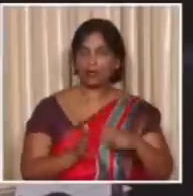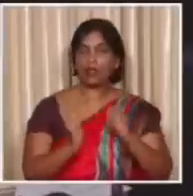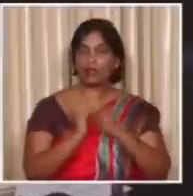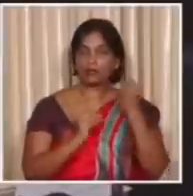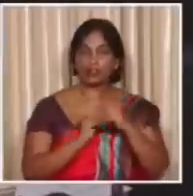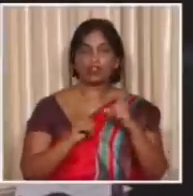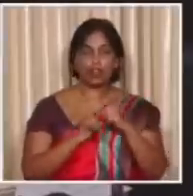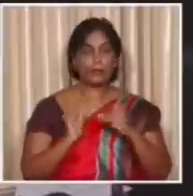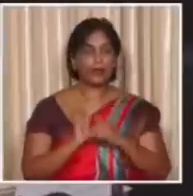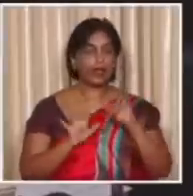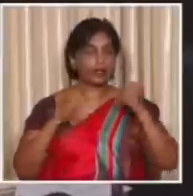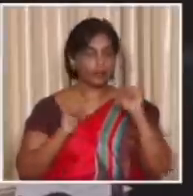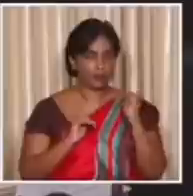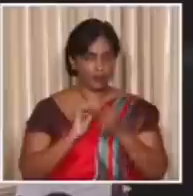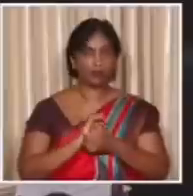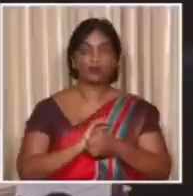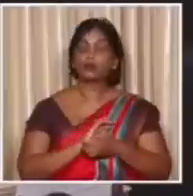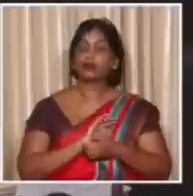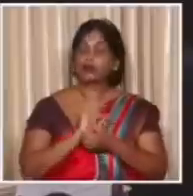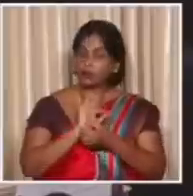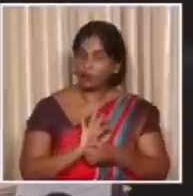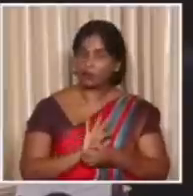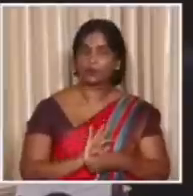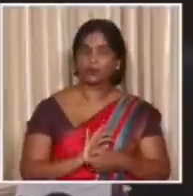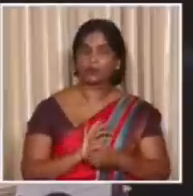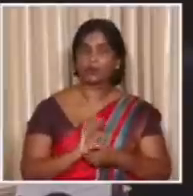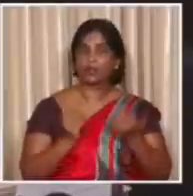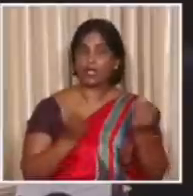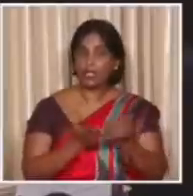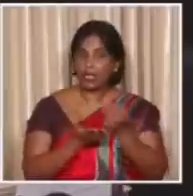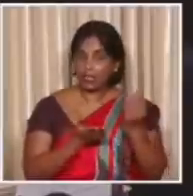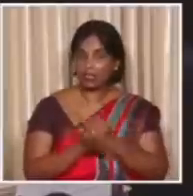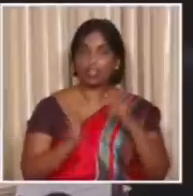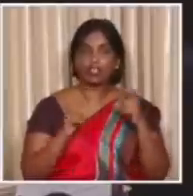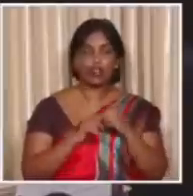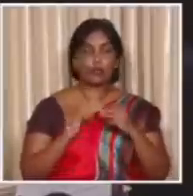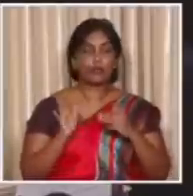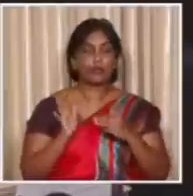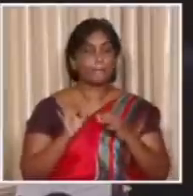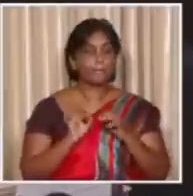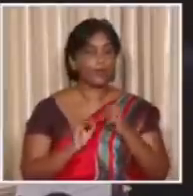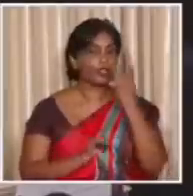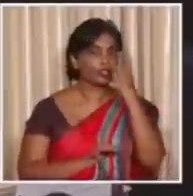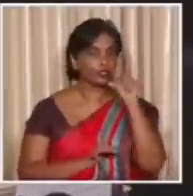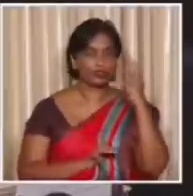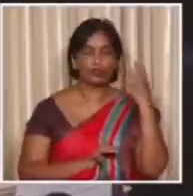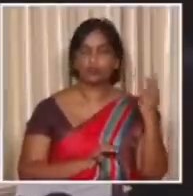දෙනවා ඩොලර් මිලියන 650ක. එහෙත් ඉතුරුක් වෙනවා ඩොලර් මිලියන 3 ඩොලර් බිලියන